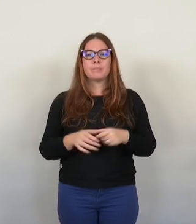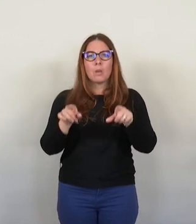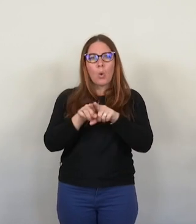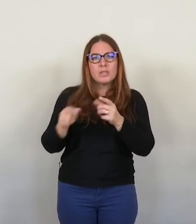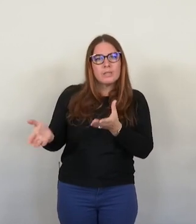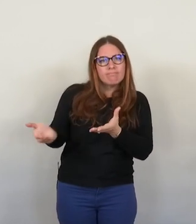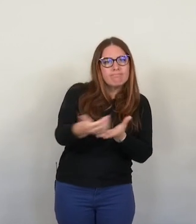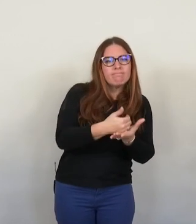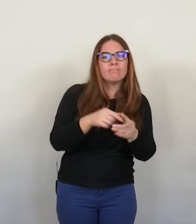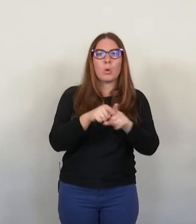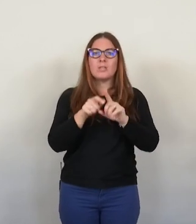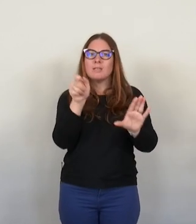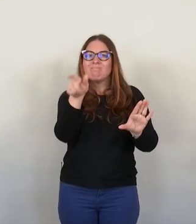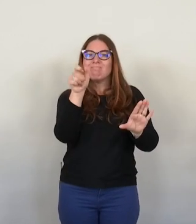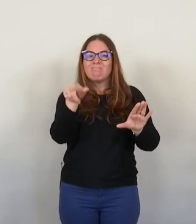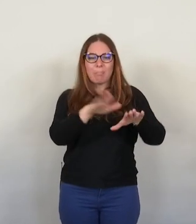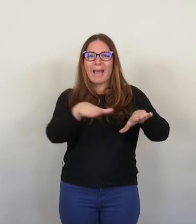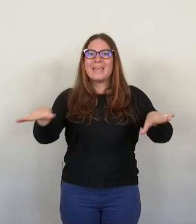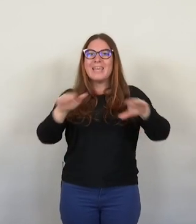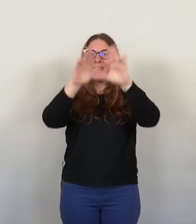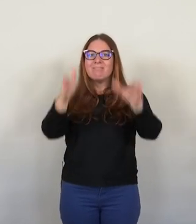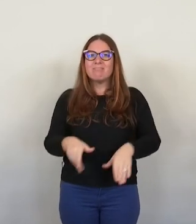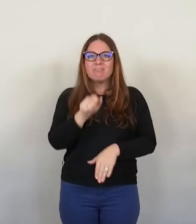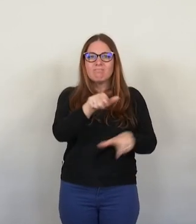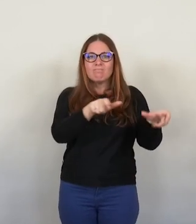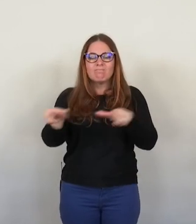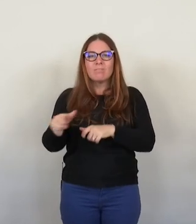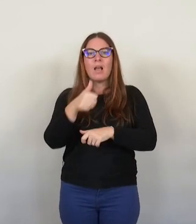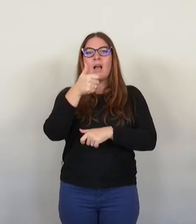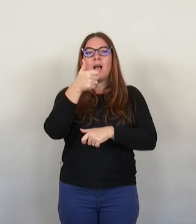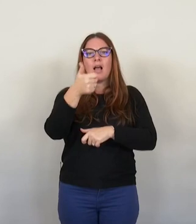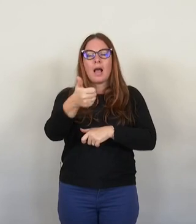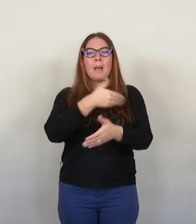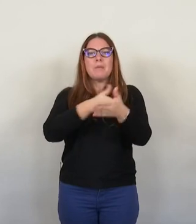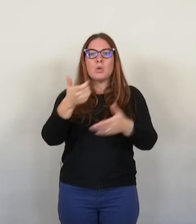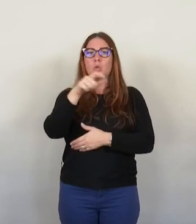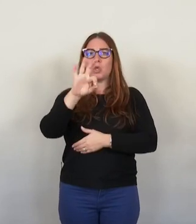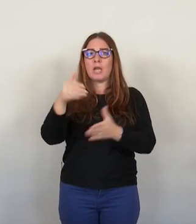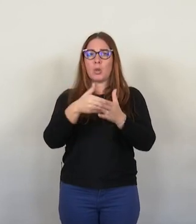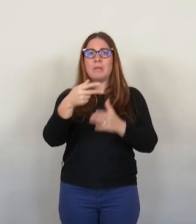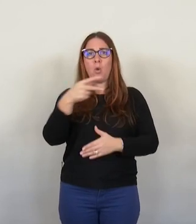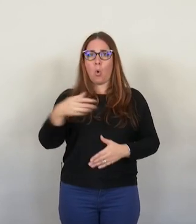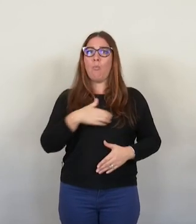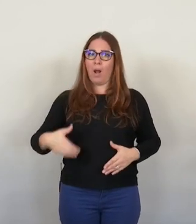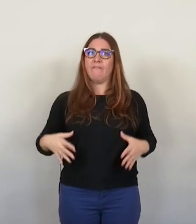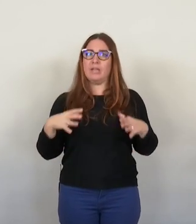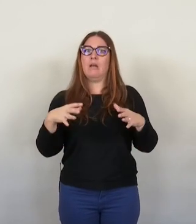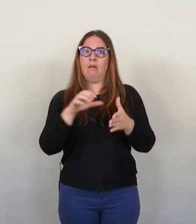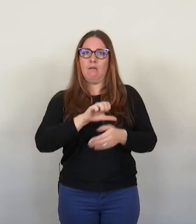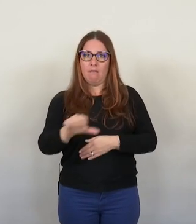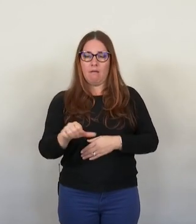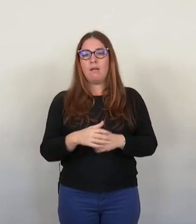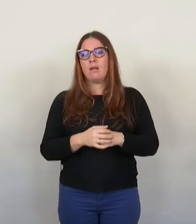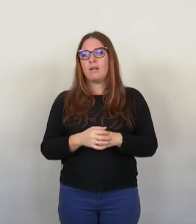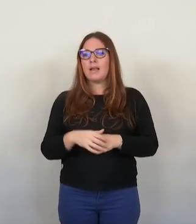maintenance des aodateurs coûtait 1250000 € à la ville ajouté à 62000